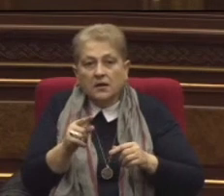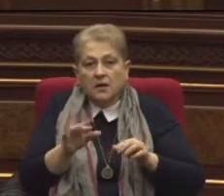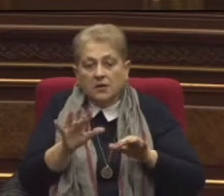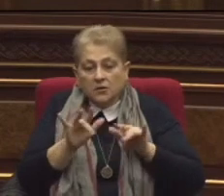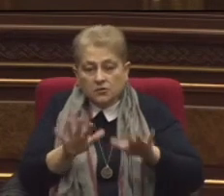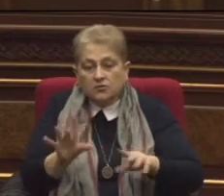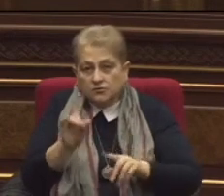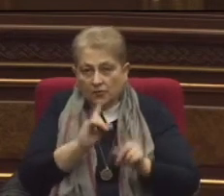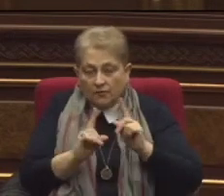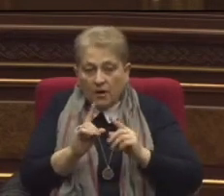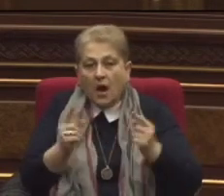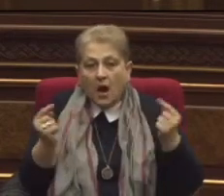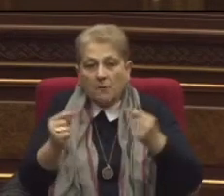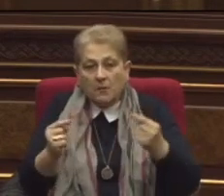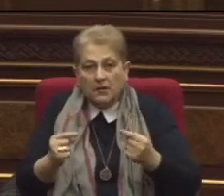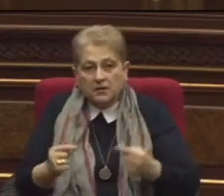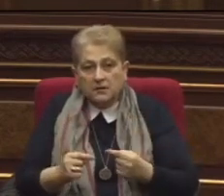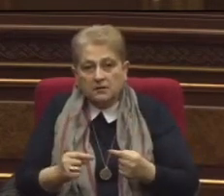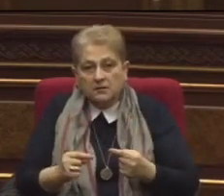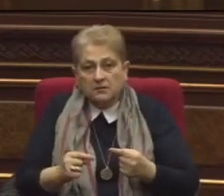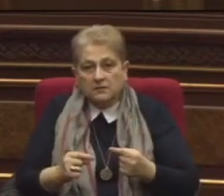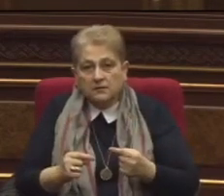հայտարարության համապատասխան